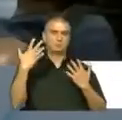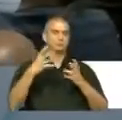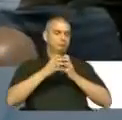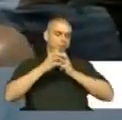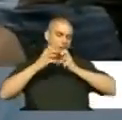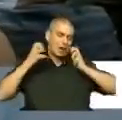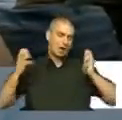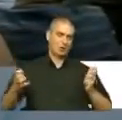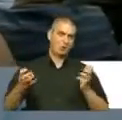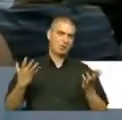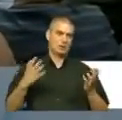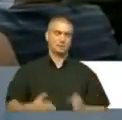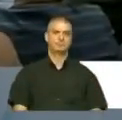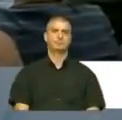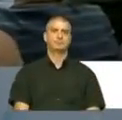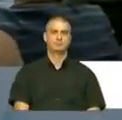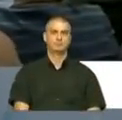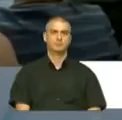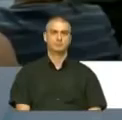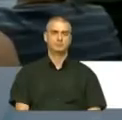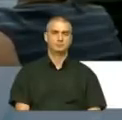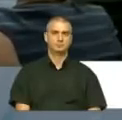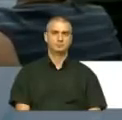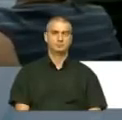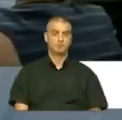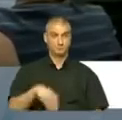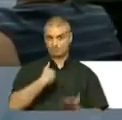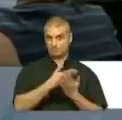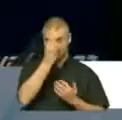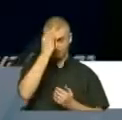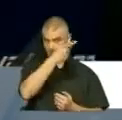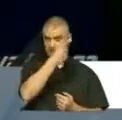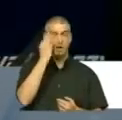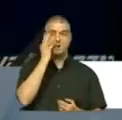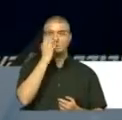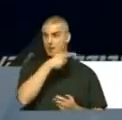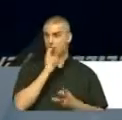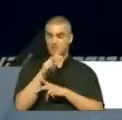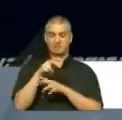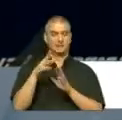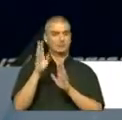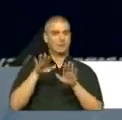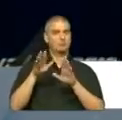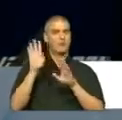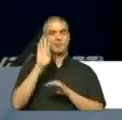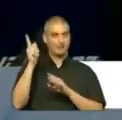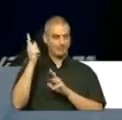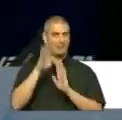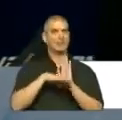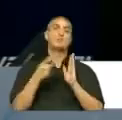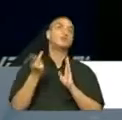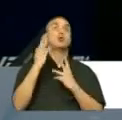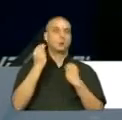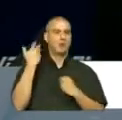ארוכה, ואני מזכירה לך שכשברק נכנס לממשלת נתניהו, אגב בתנאים הרבה יותר טובים, היו ימים שבהם היינו